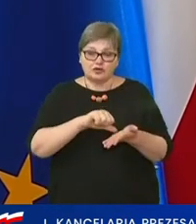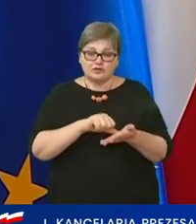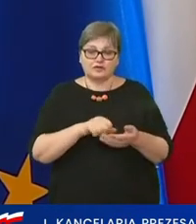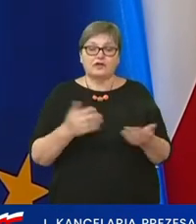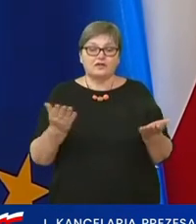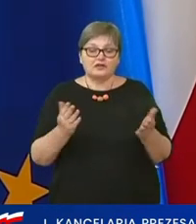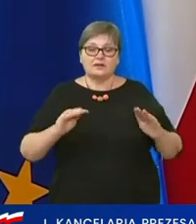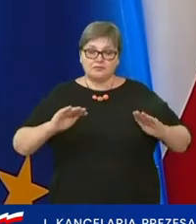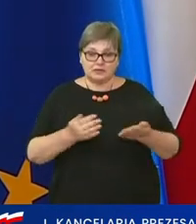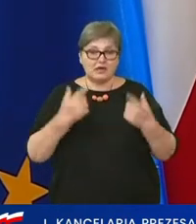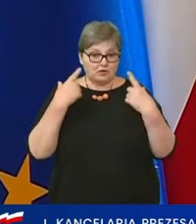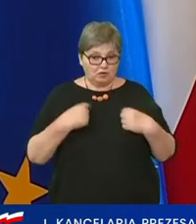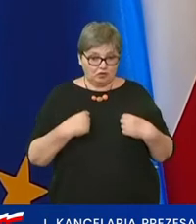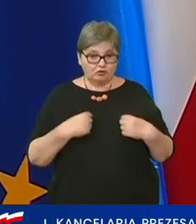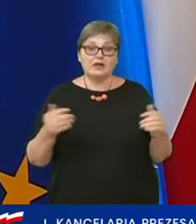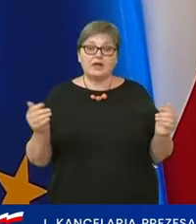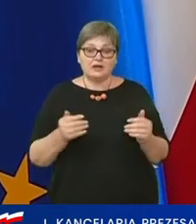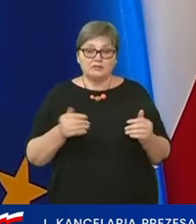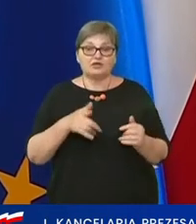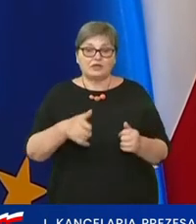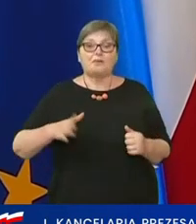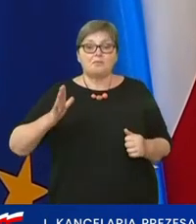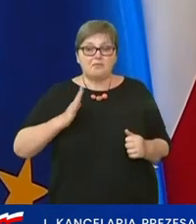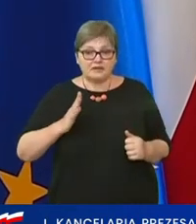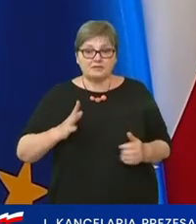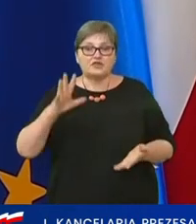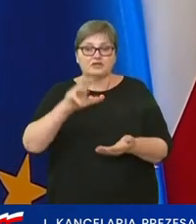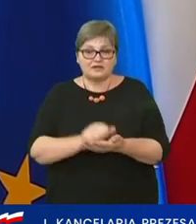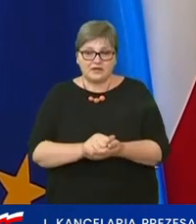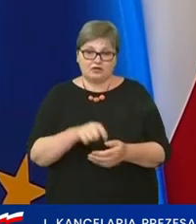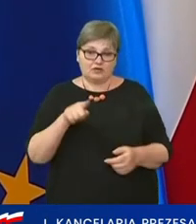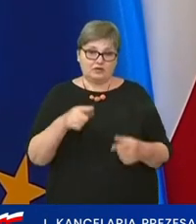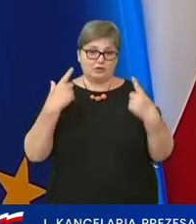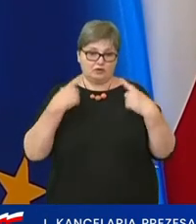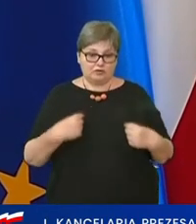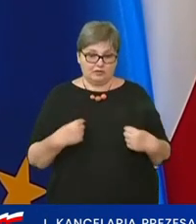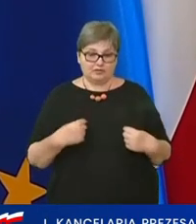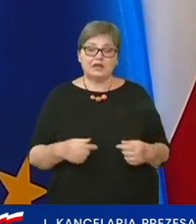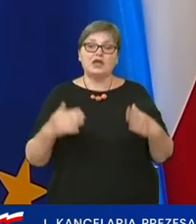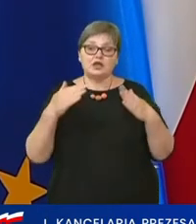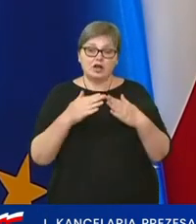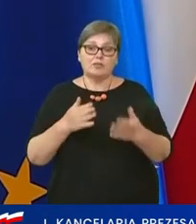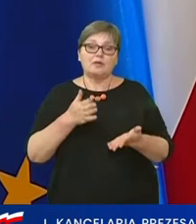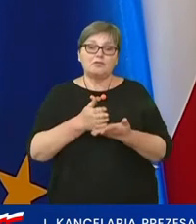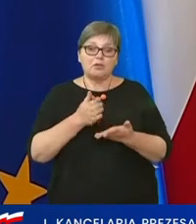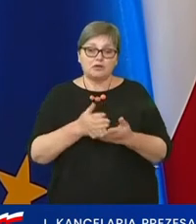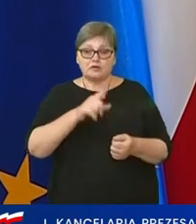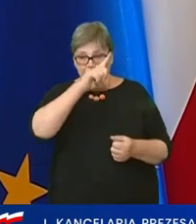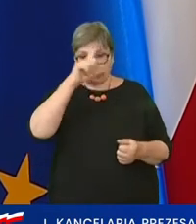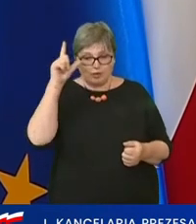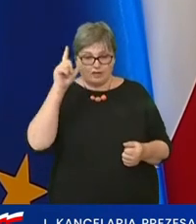skupisku osób będzie można bezpiecznie tymi osobami się znaleźć szanowni państwo domy pomocy społecznej instytucje